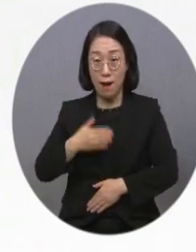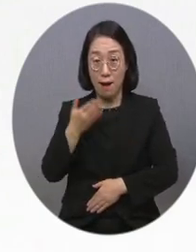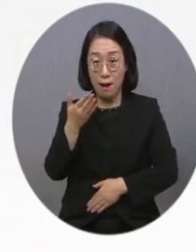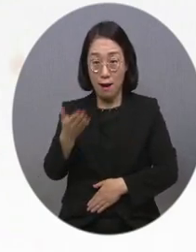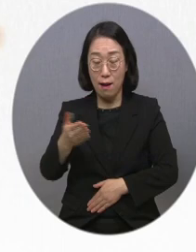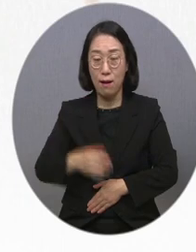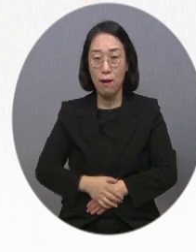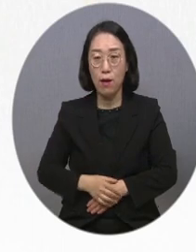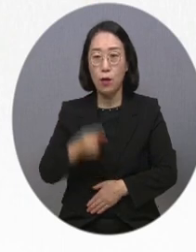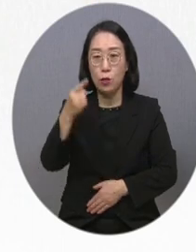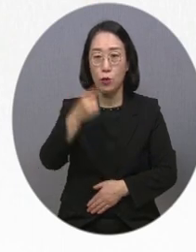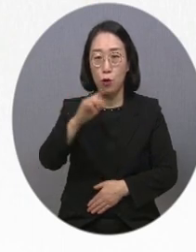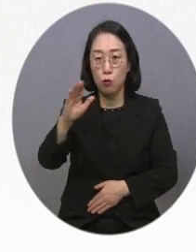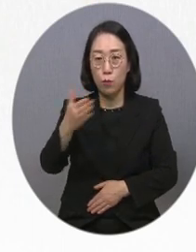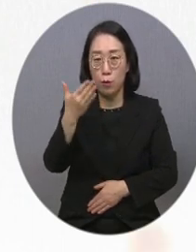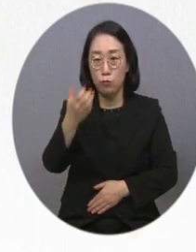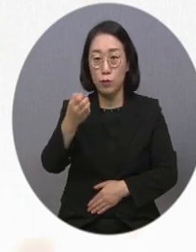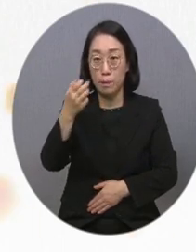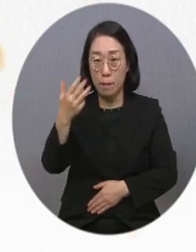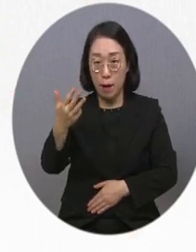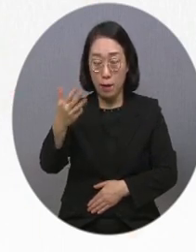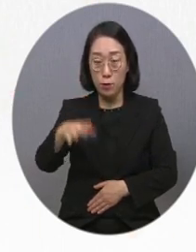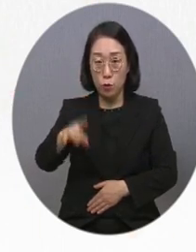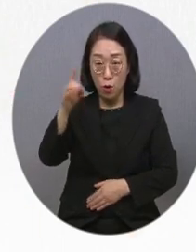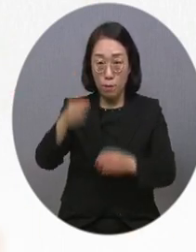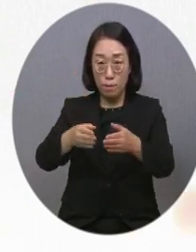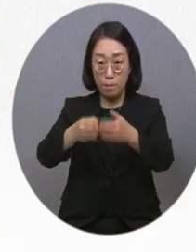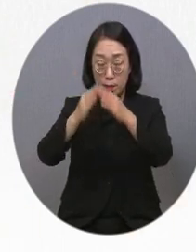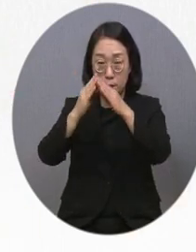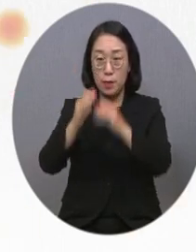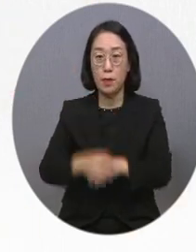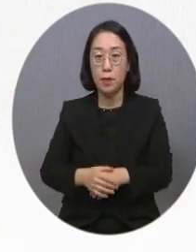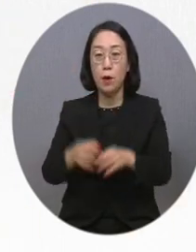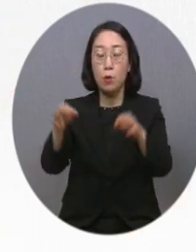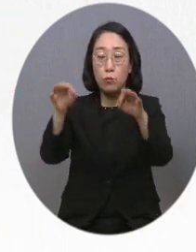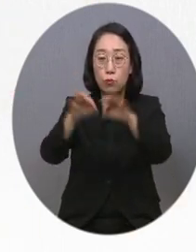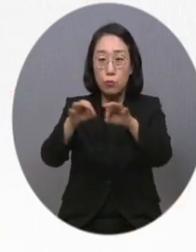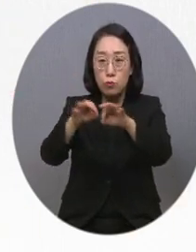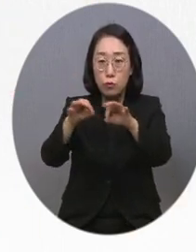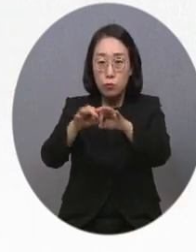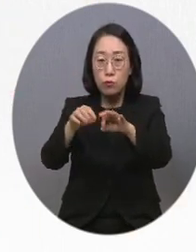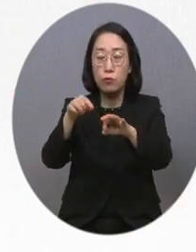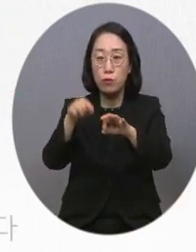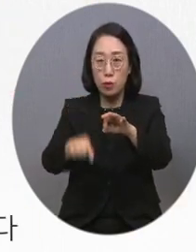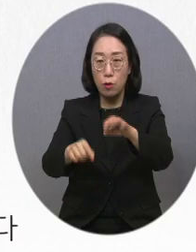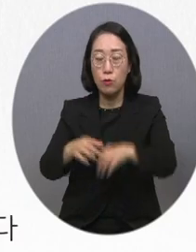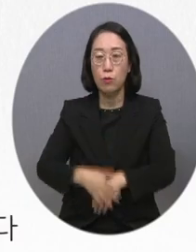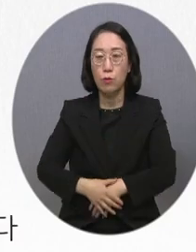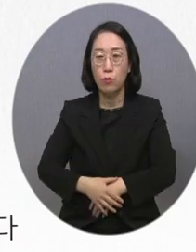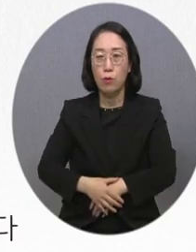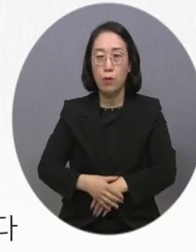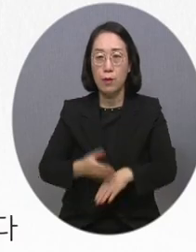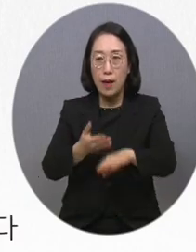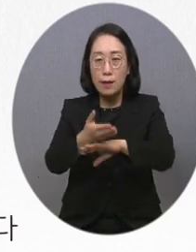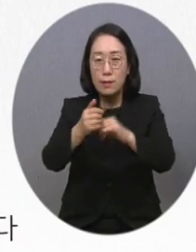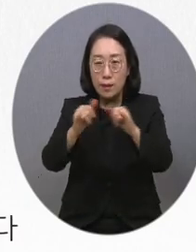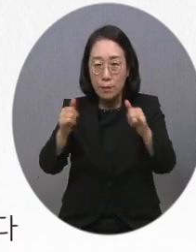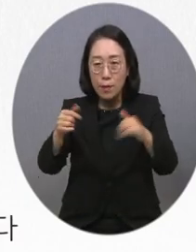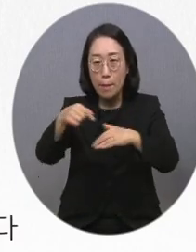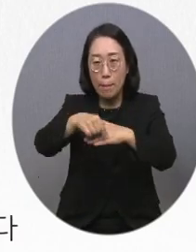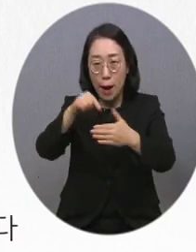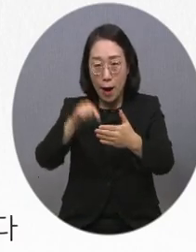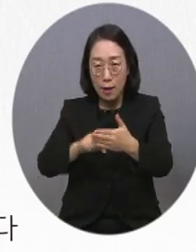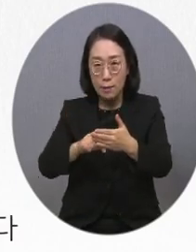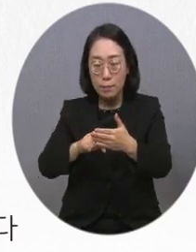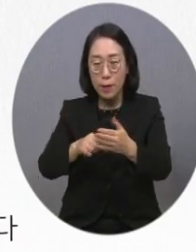열매는 1998년에 만들어진 법정 전문 모금 배분 기관으로 이웃들의 따뜻한 마음을 모아